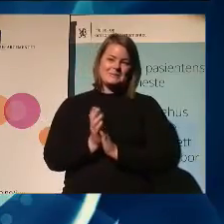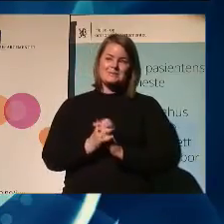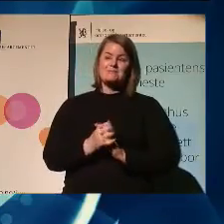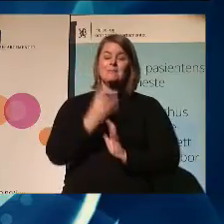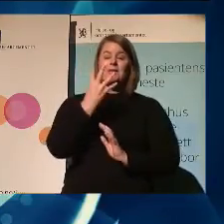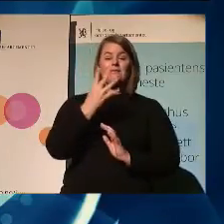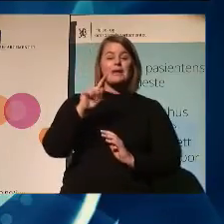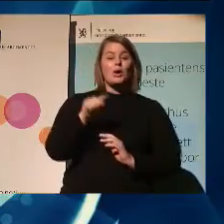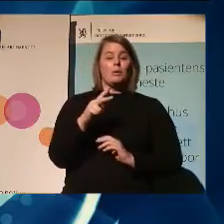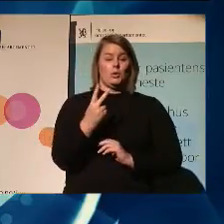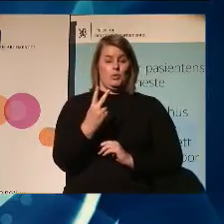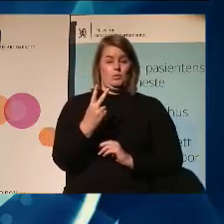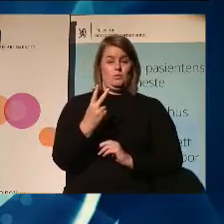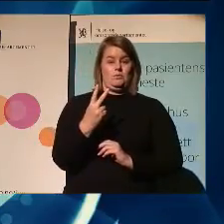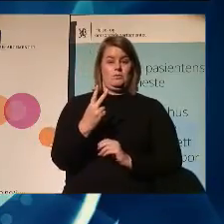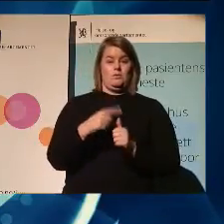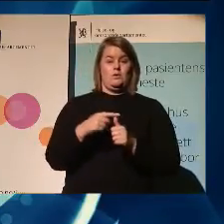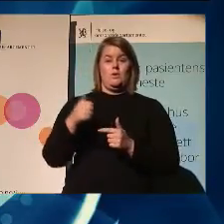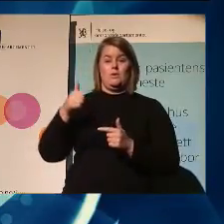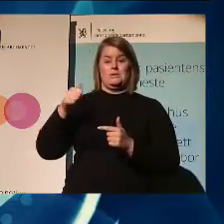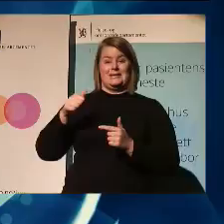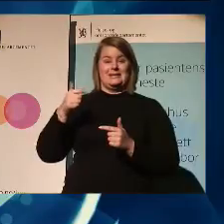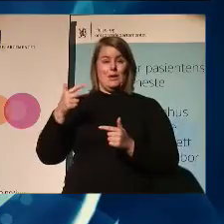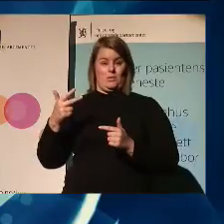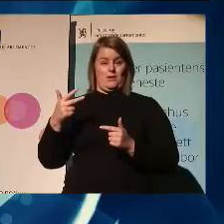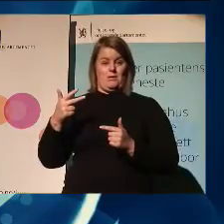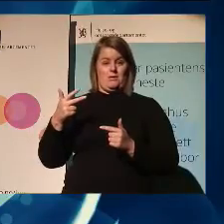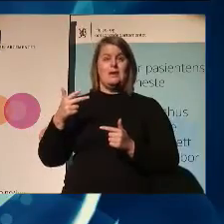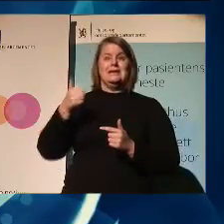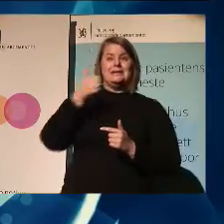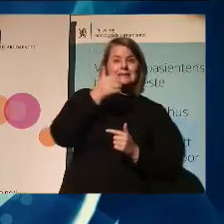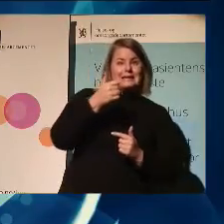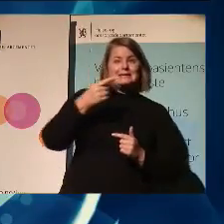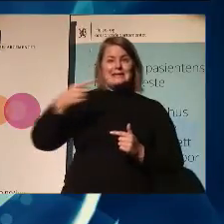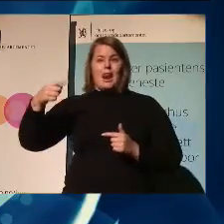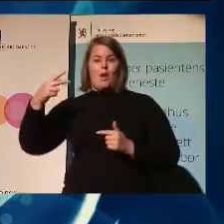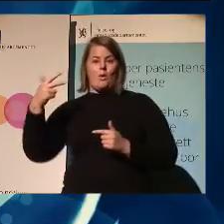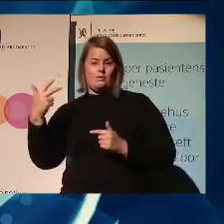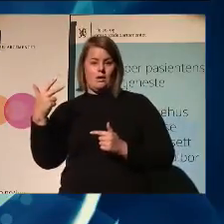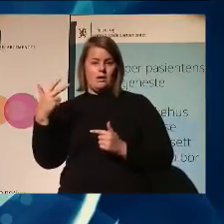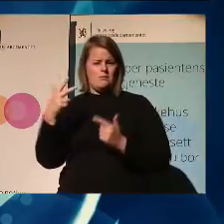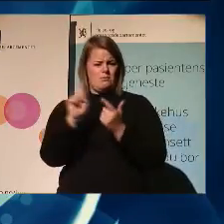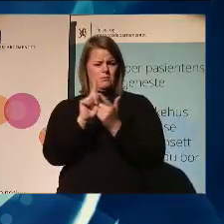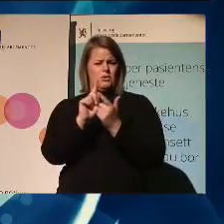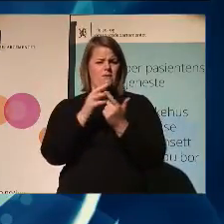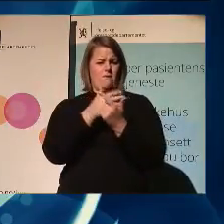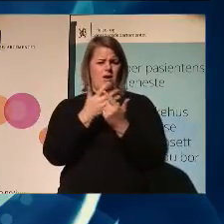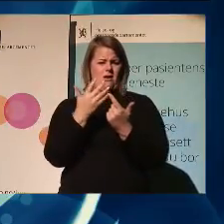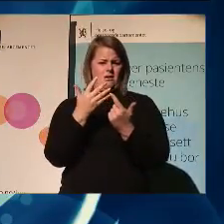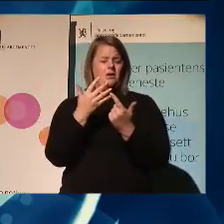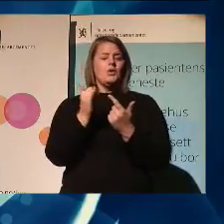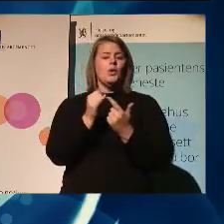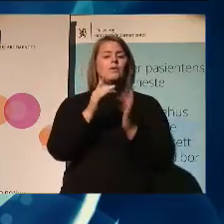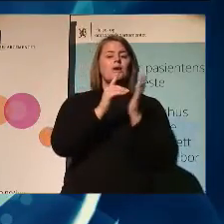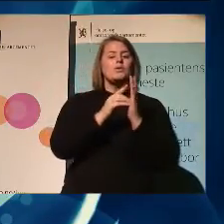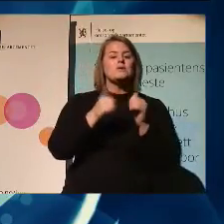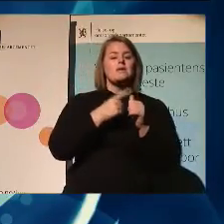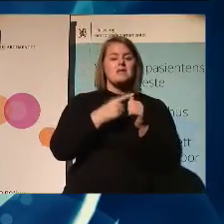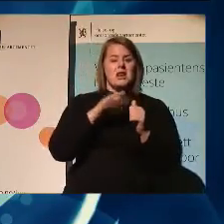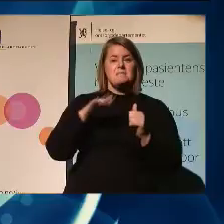4,2 og 68. 6 til 8. Hva det? Jo, det diagnoseantallet pasienter